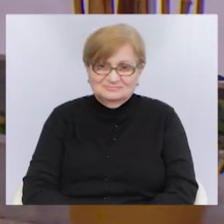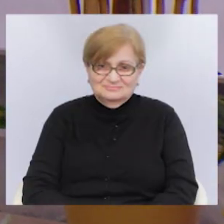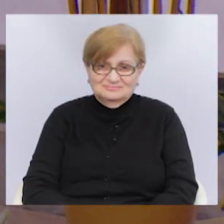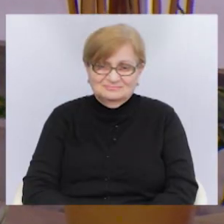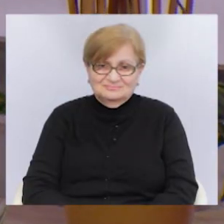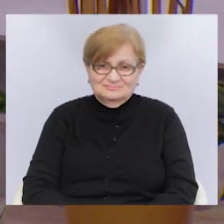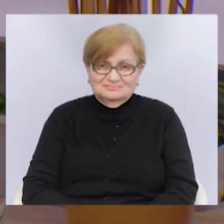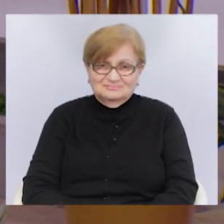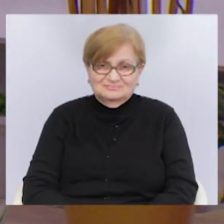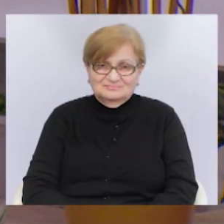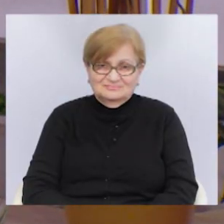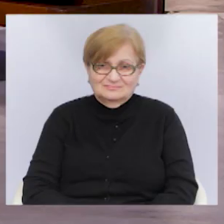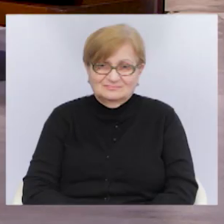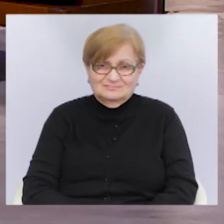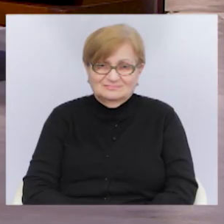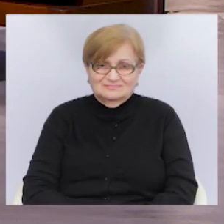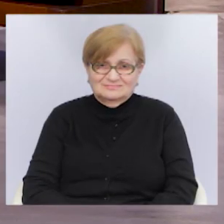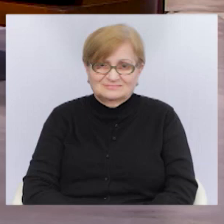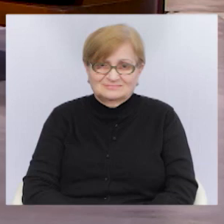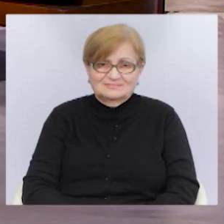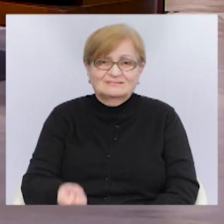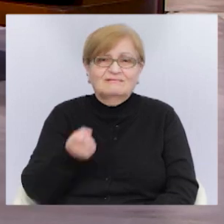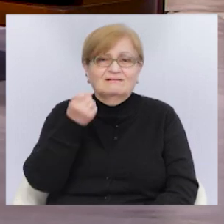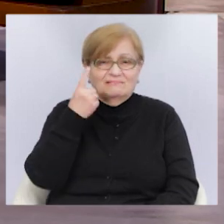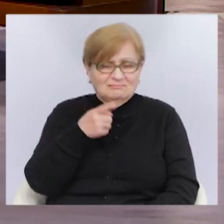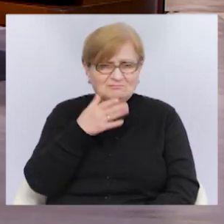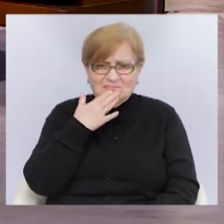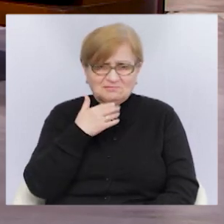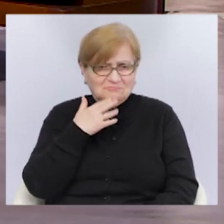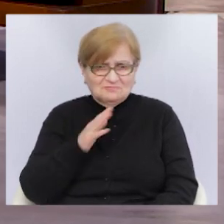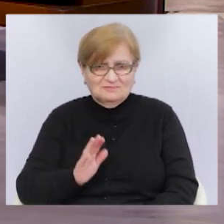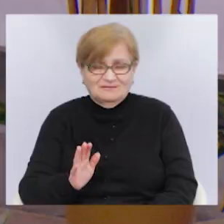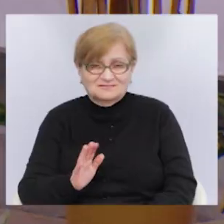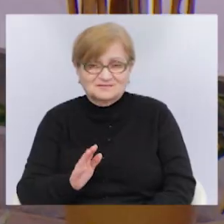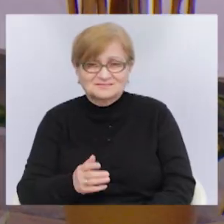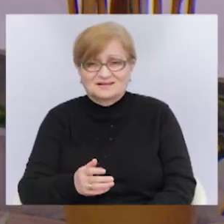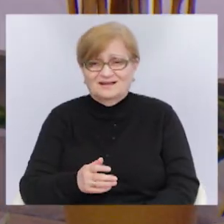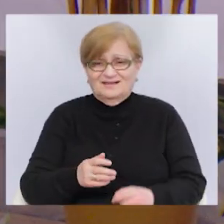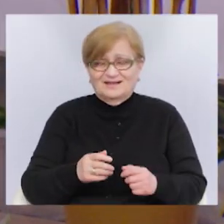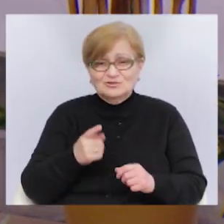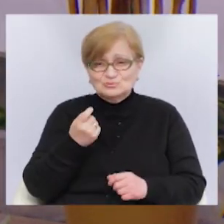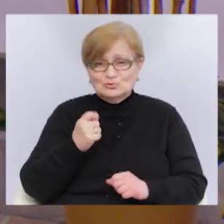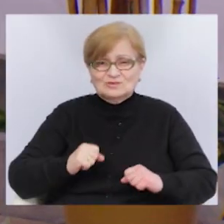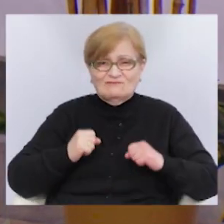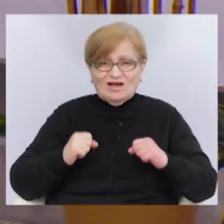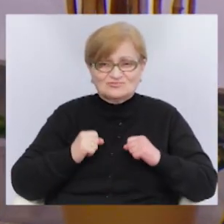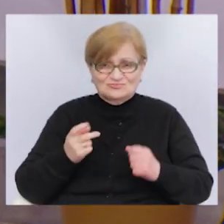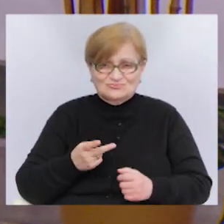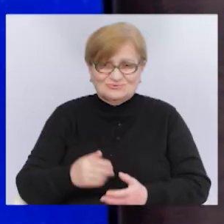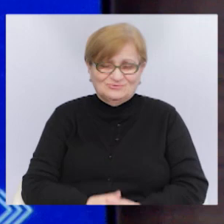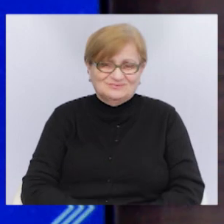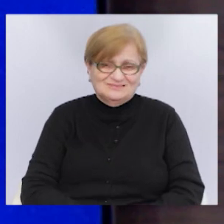თან შეგინდა შენი ცოდნა გაუზიარო შენ ხო. არც ისეთი მარტივი ყოფილა. ნამდვილად, ნამდვილად არის. ცოტა ვარჯიში აუცილებლად ჭირდება.